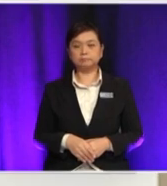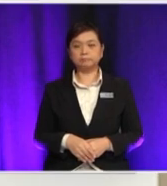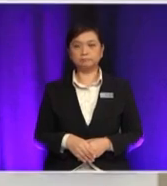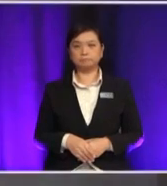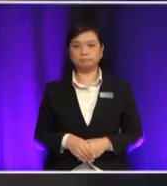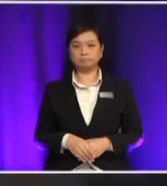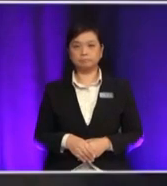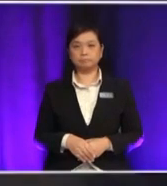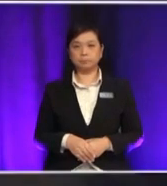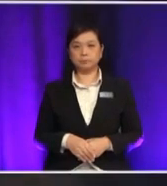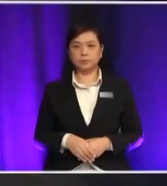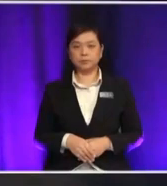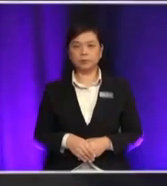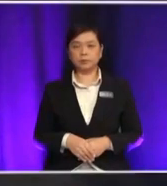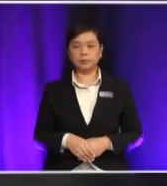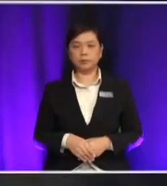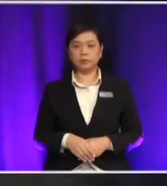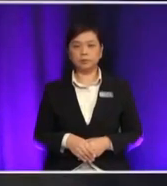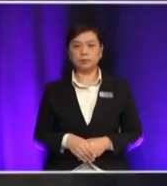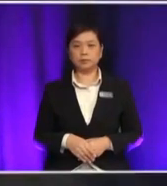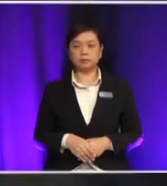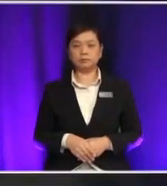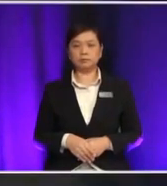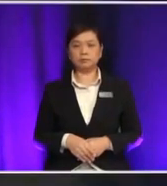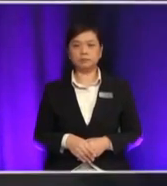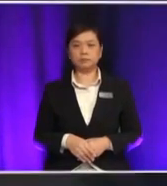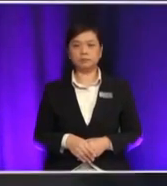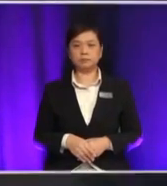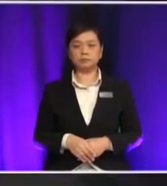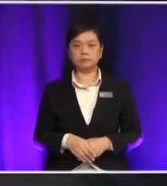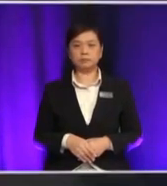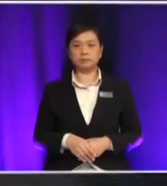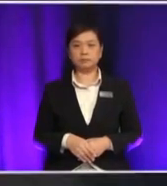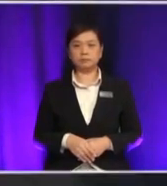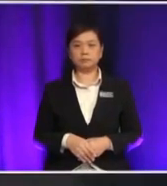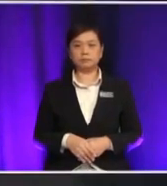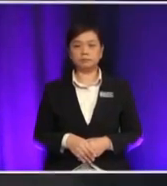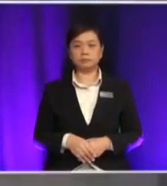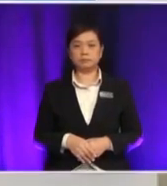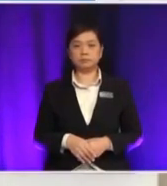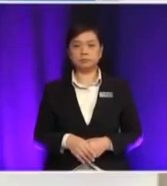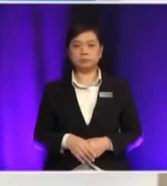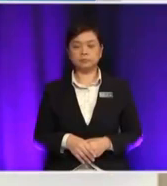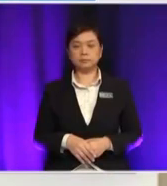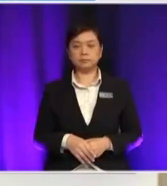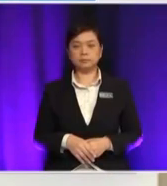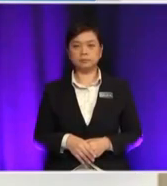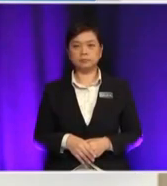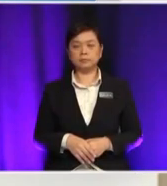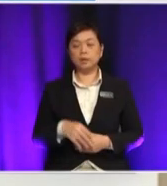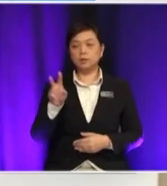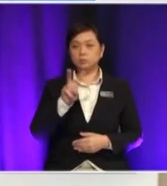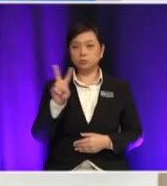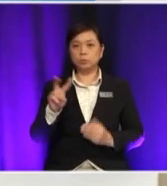Oke Baguslah penting macam mana pun tahu ya oke kedua-duanya